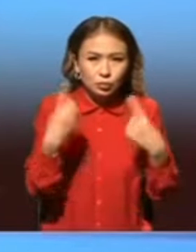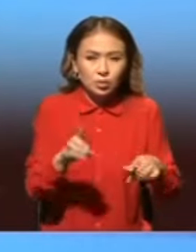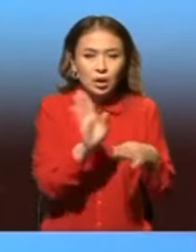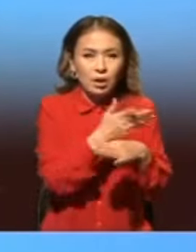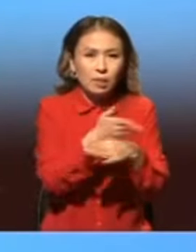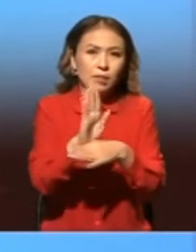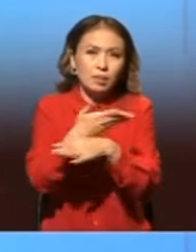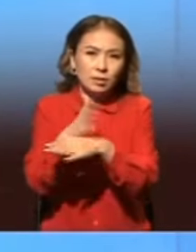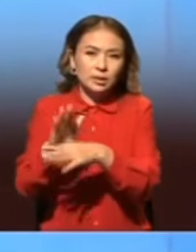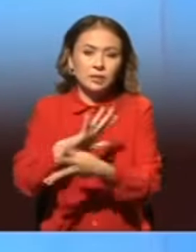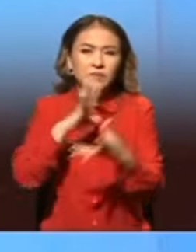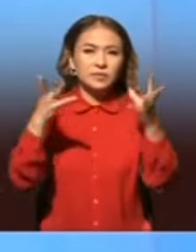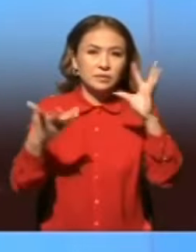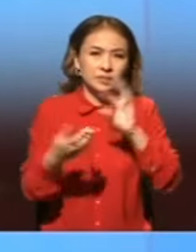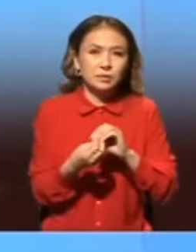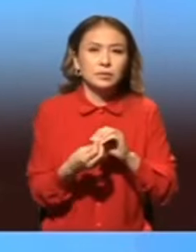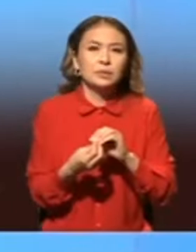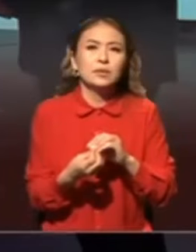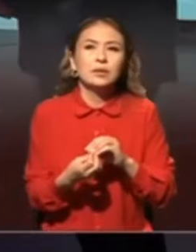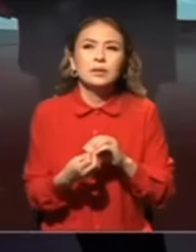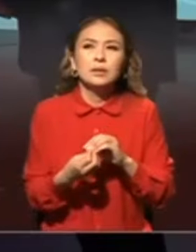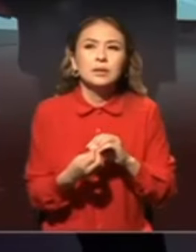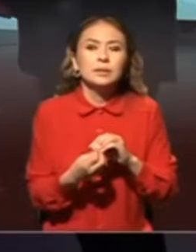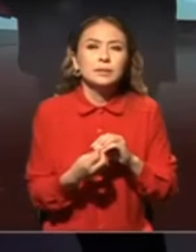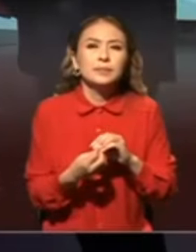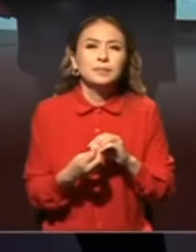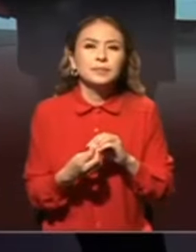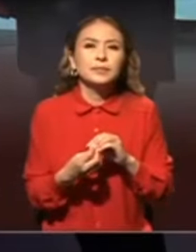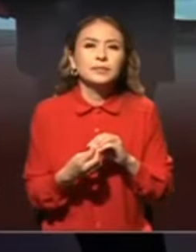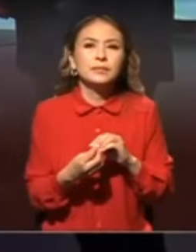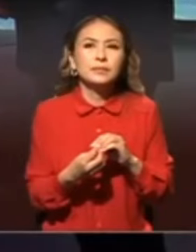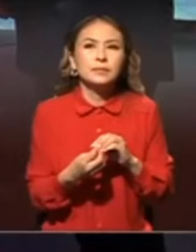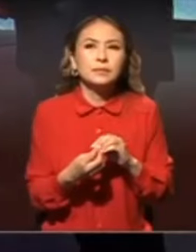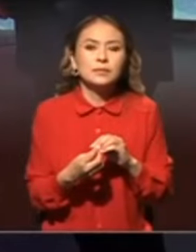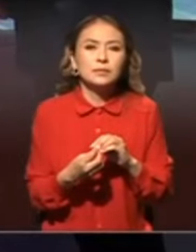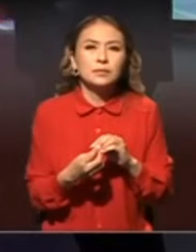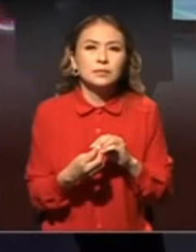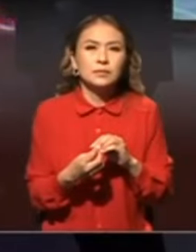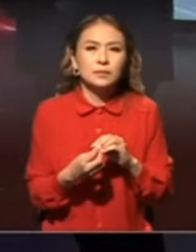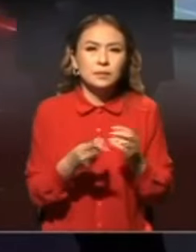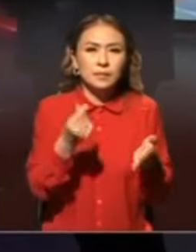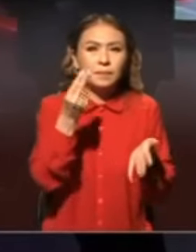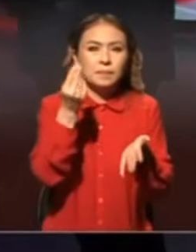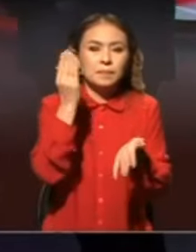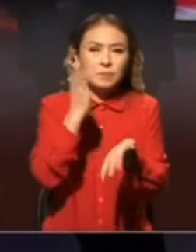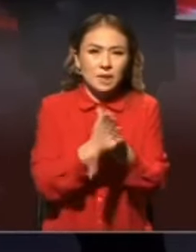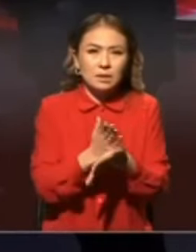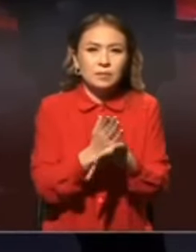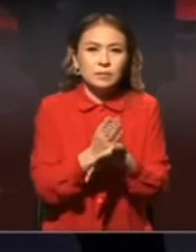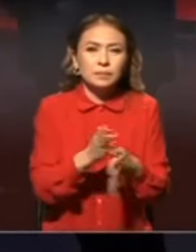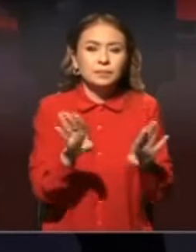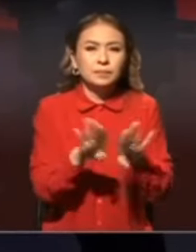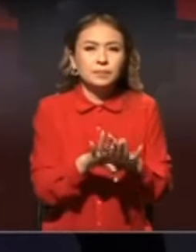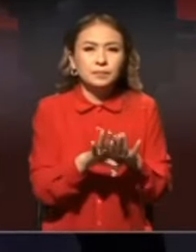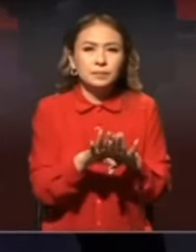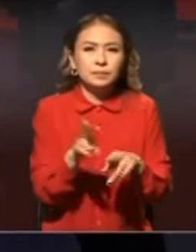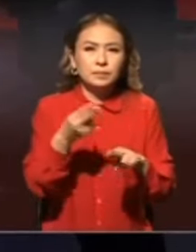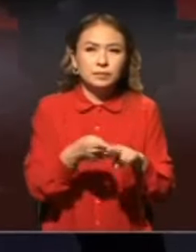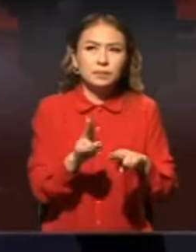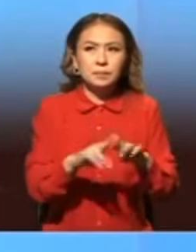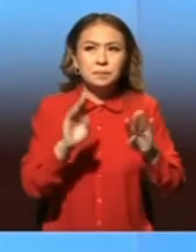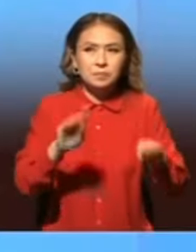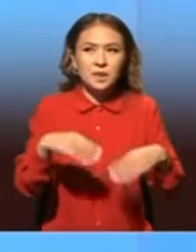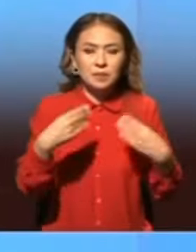Оның барлығы келетті. Меніңше, енді Олжас Мырзат айтып жатыр, қаражат бар. Бірақ кезімше сол